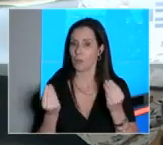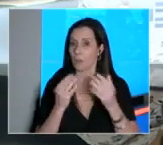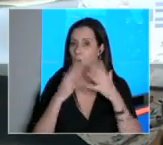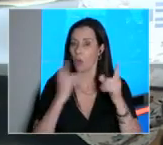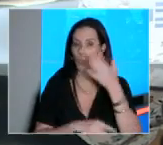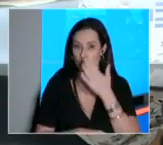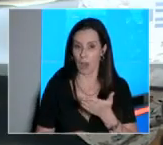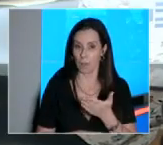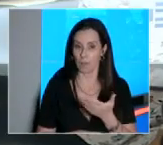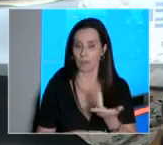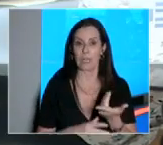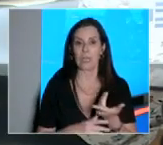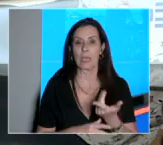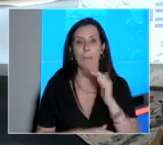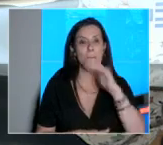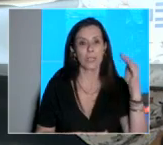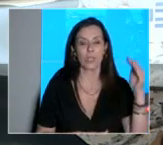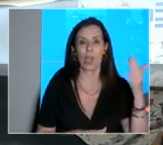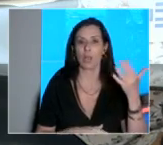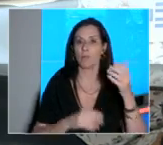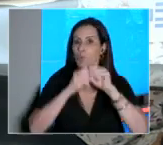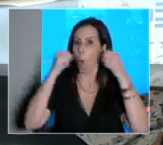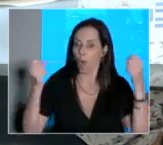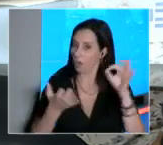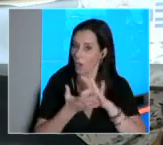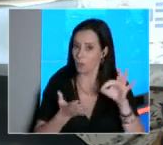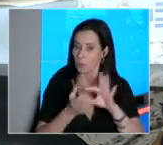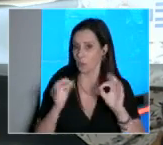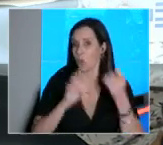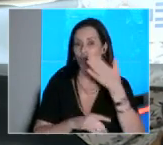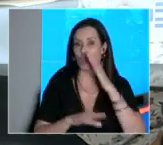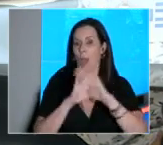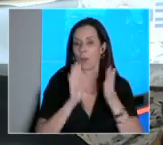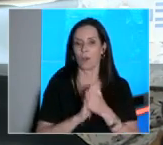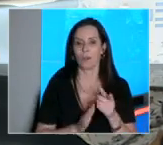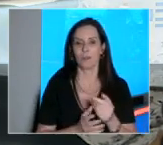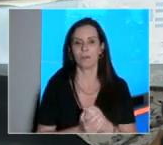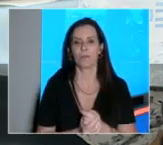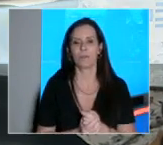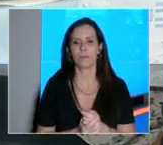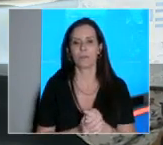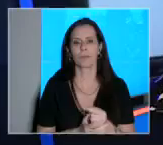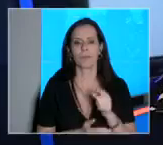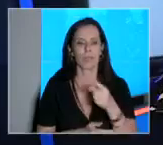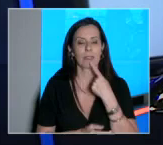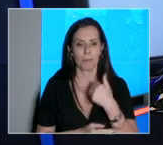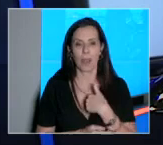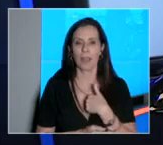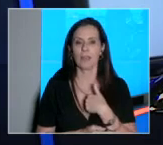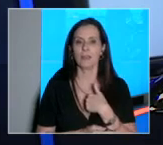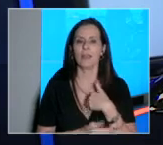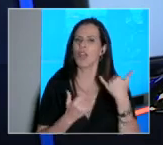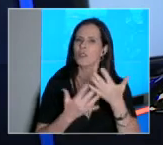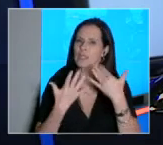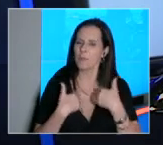מירושלים, כי מציון תצא תורה בדבר אדוני מירושלים, ככה כתוב, זה באמת קורה. אבל תראה איך היא באה לי לתוך הכאילו, לתוך הגלגלים. אבל